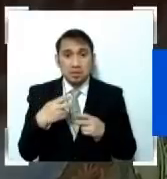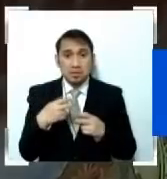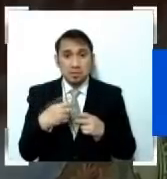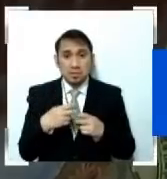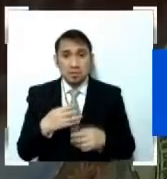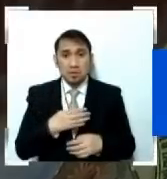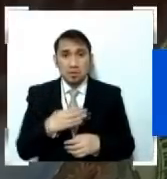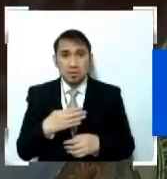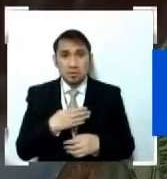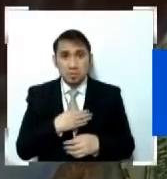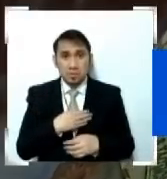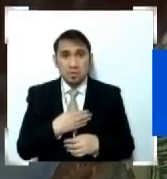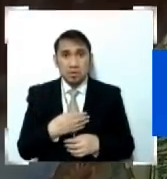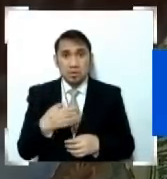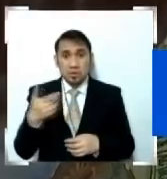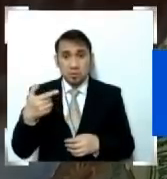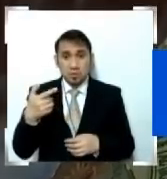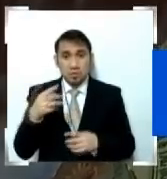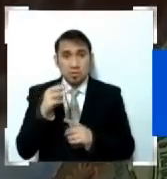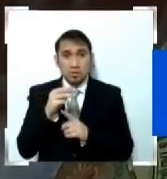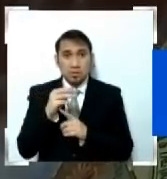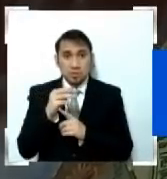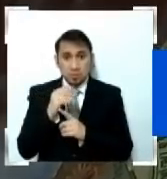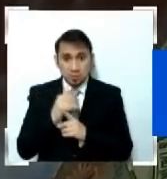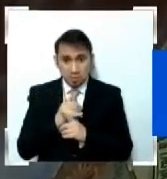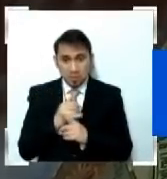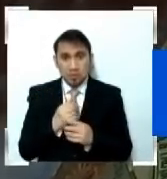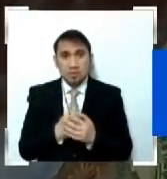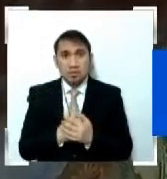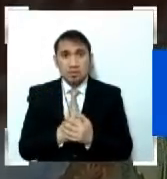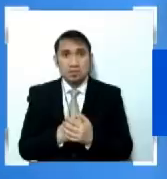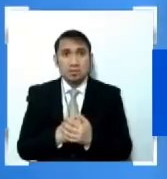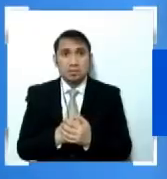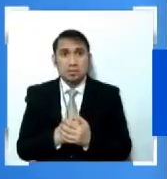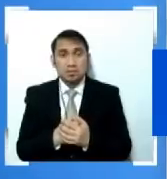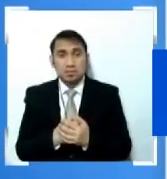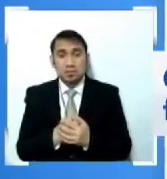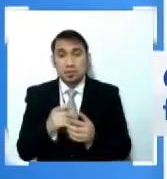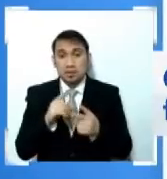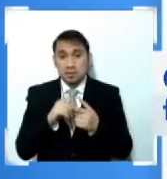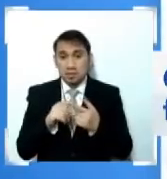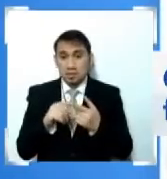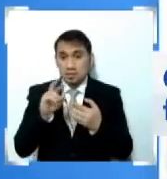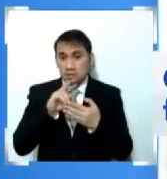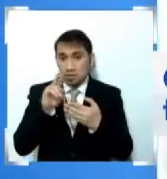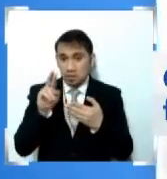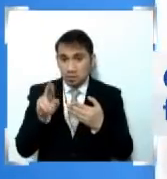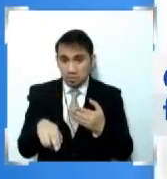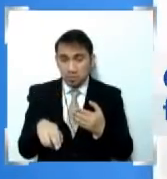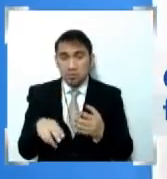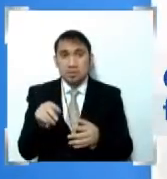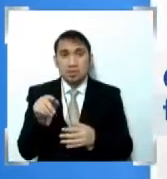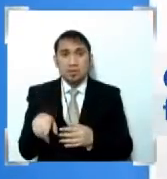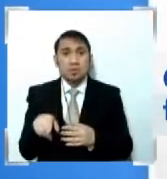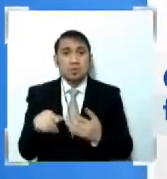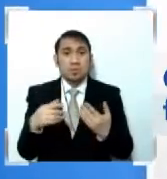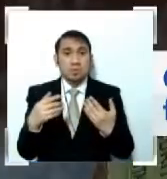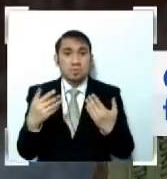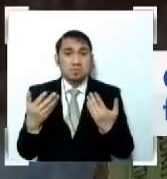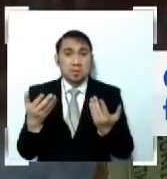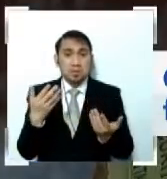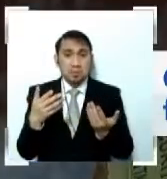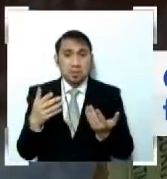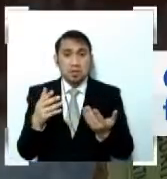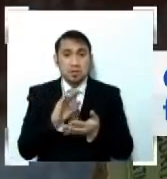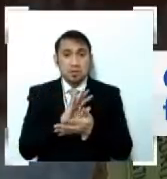May. And eventually, yun nga, yung resulta na COVID suspect yung appreciation ng doktor.